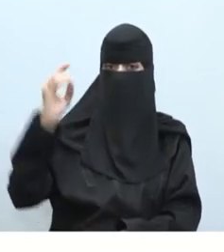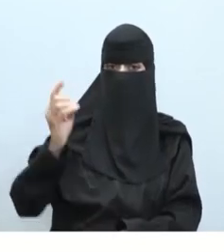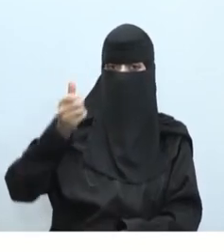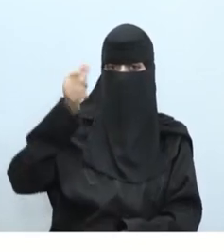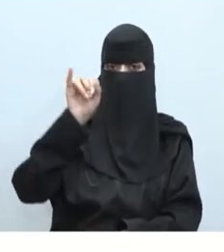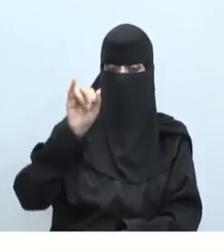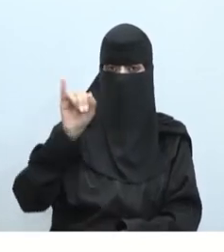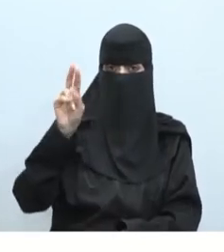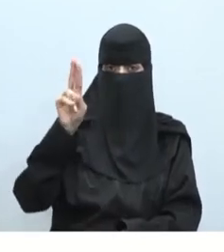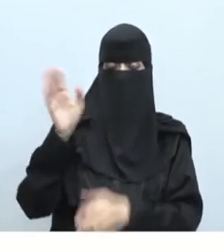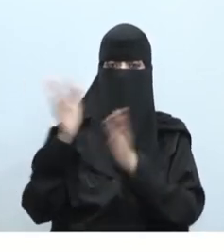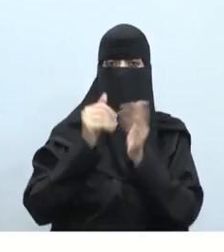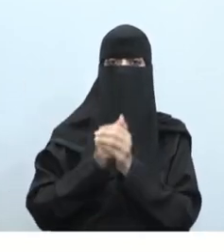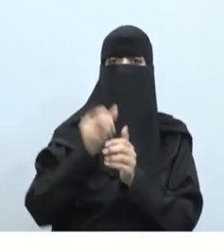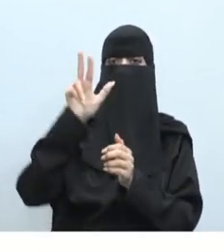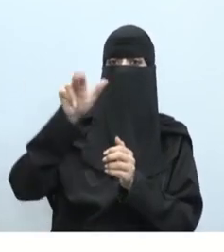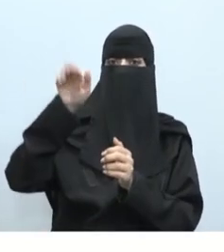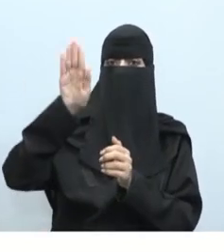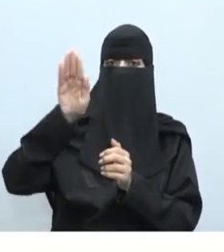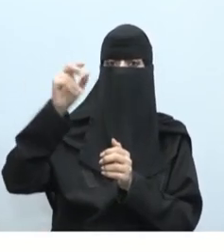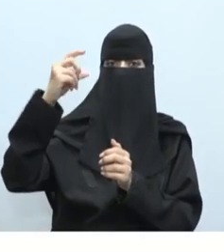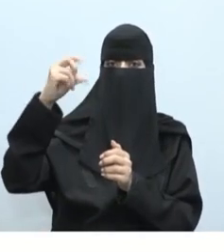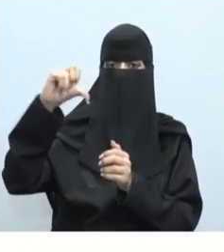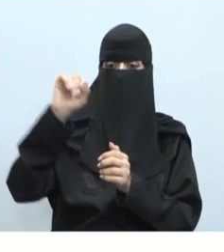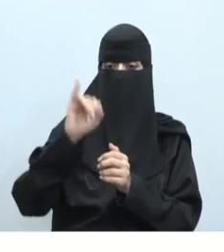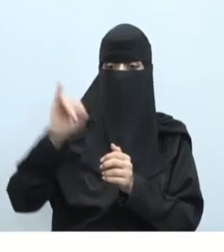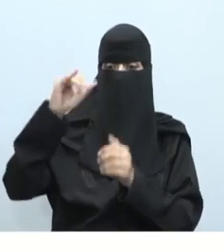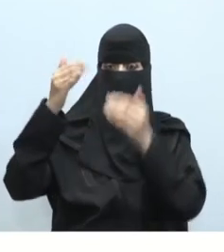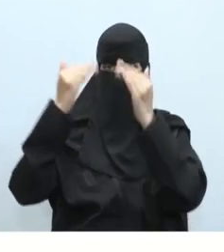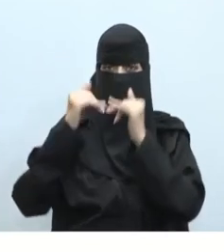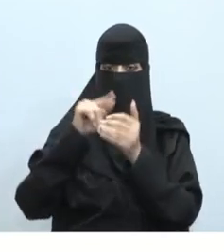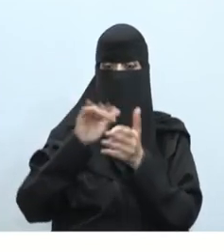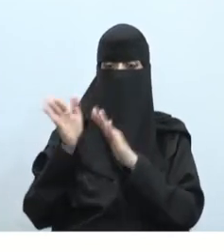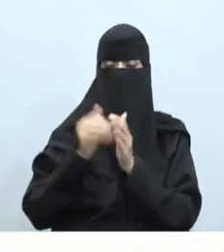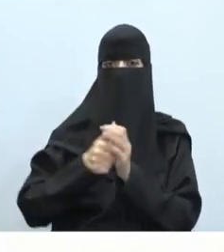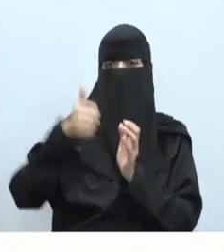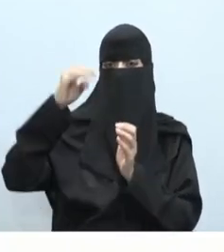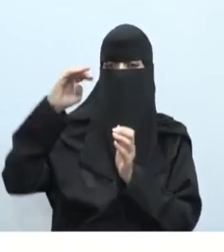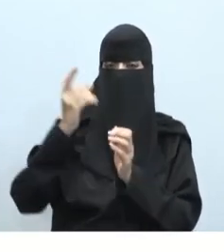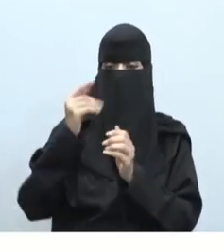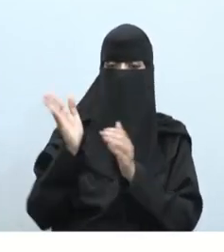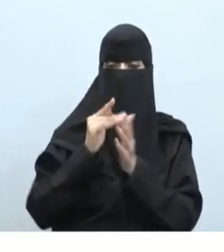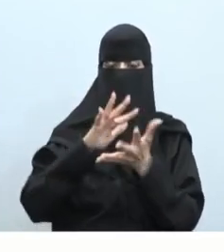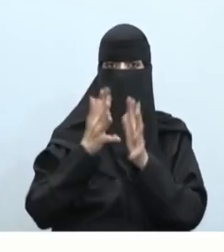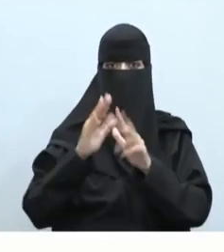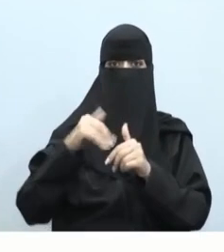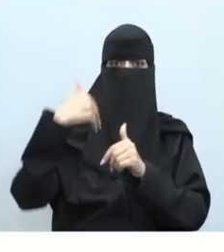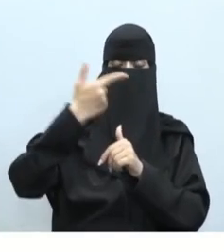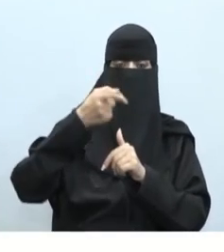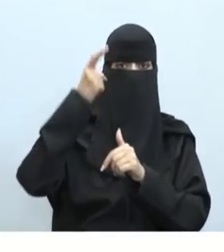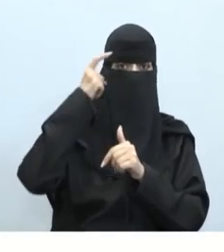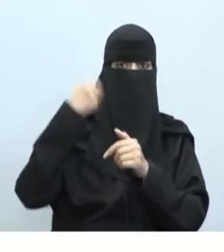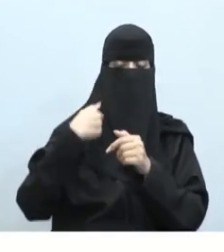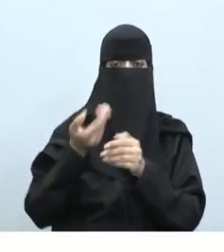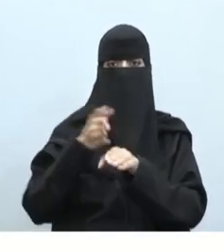السدم على الكواكب الاجرام شبه النجميه ومن ثم تعرفنا